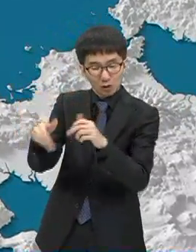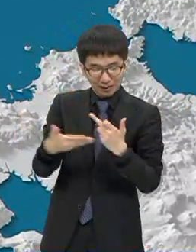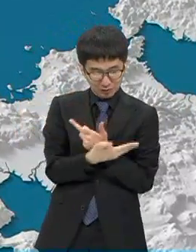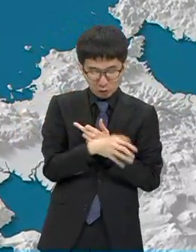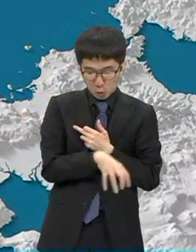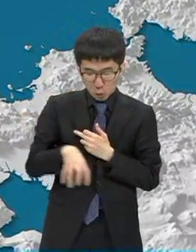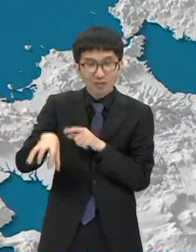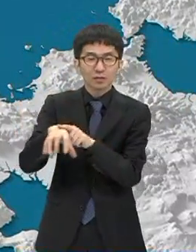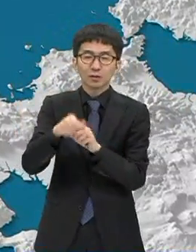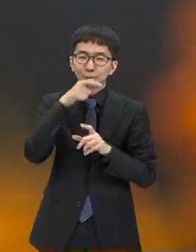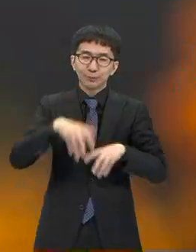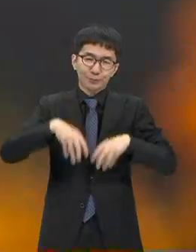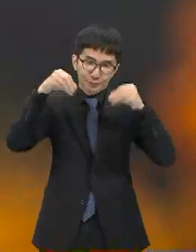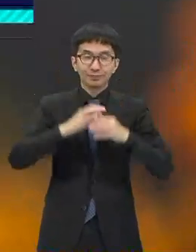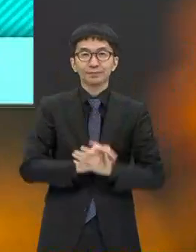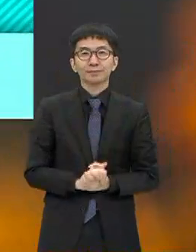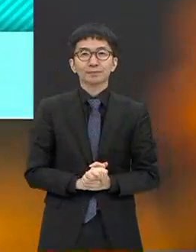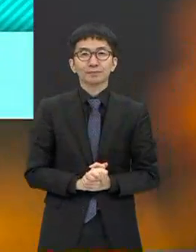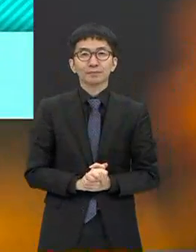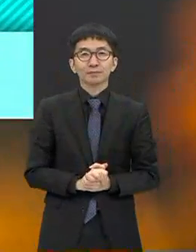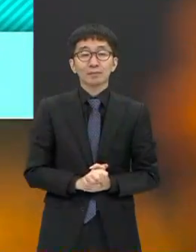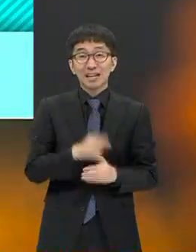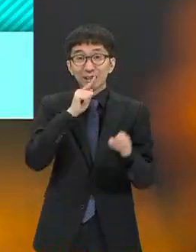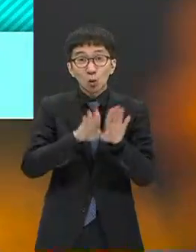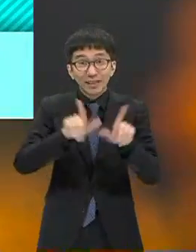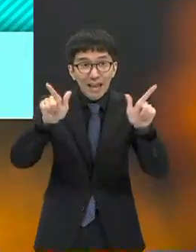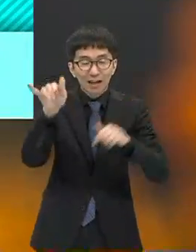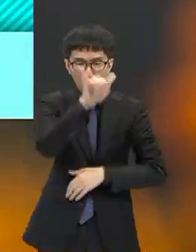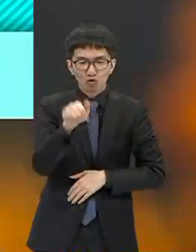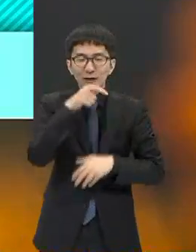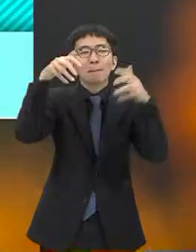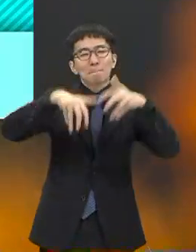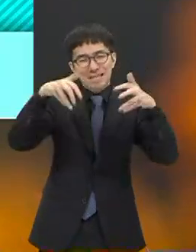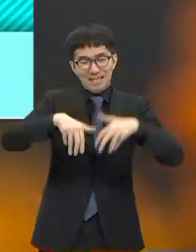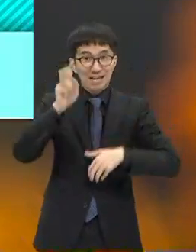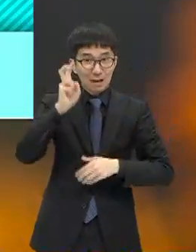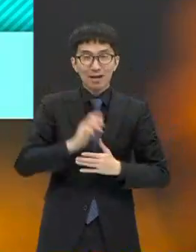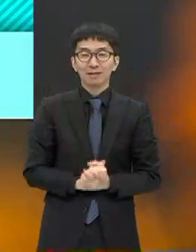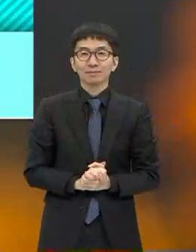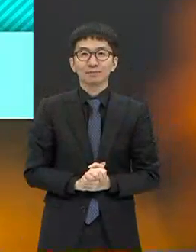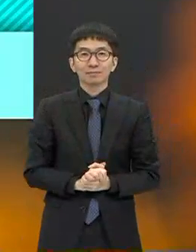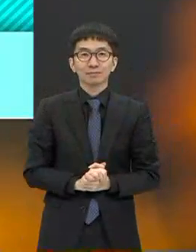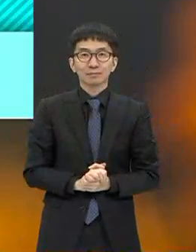산지에도 건조주의보가 발효됐습니다. 일요일에는 전국에 비가 내리겠는데요.